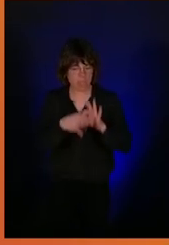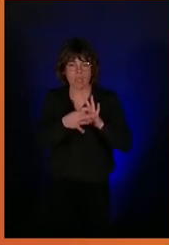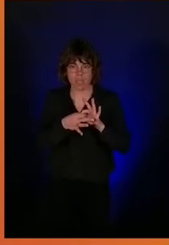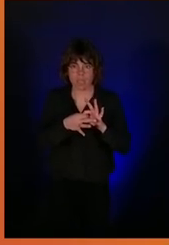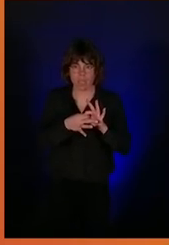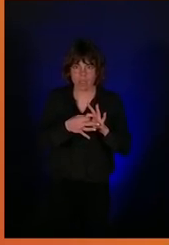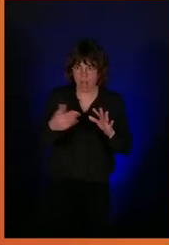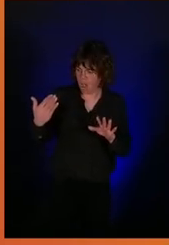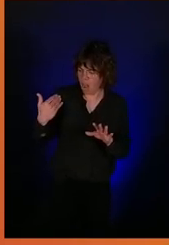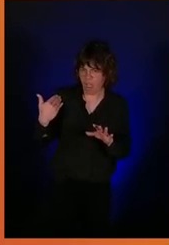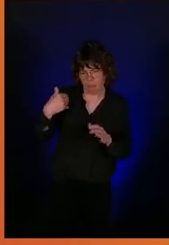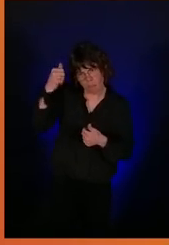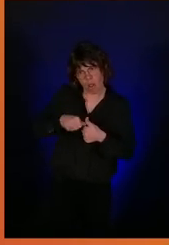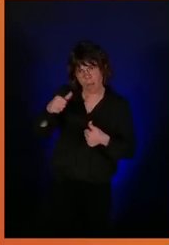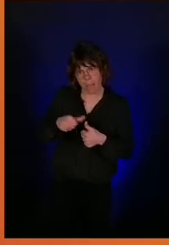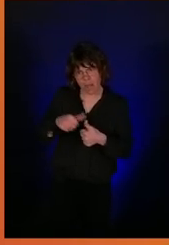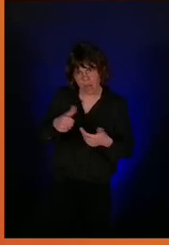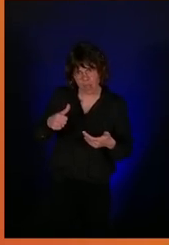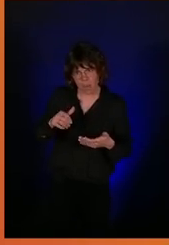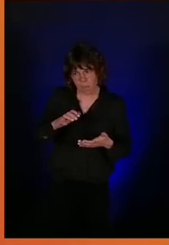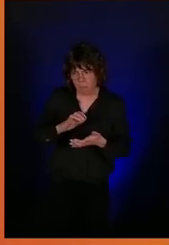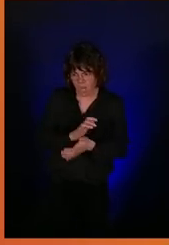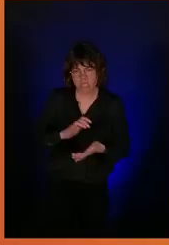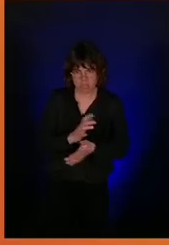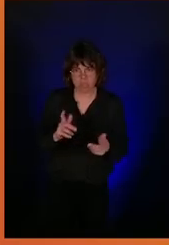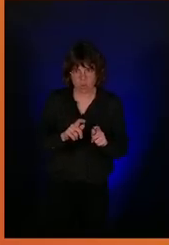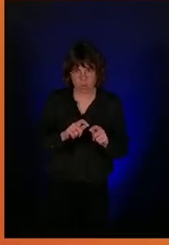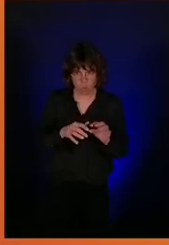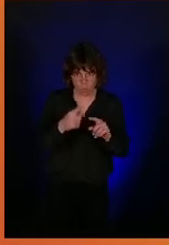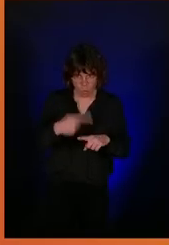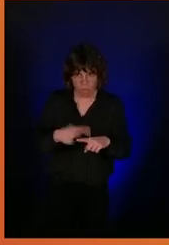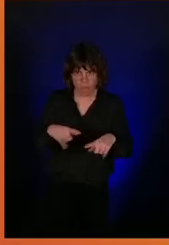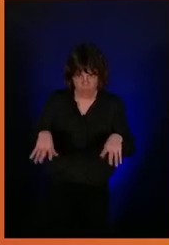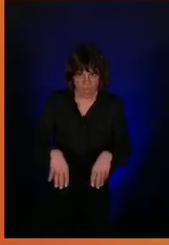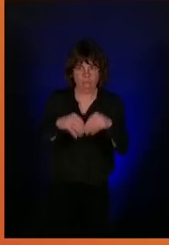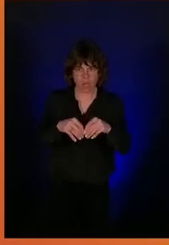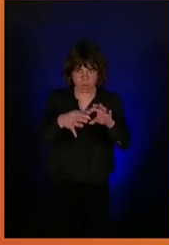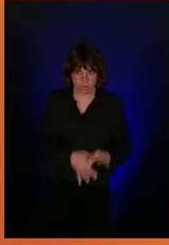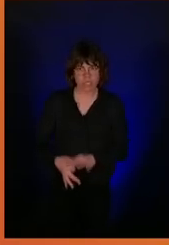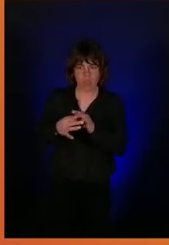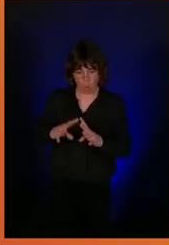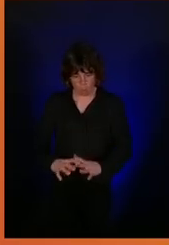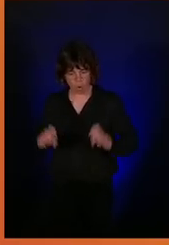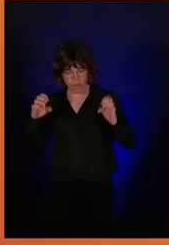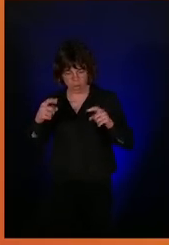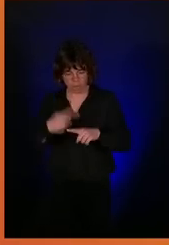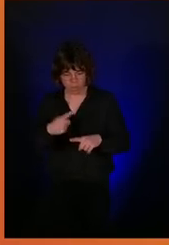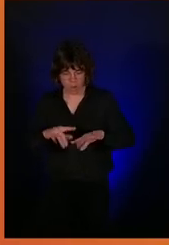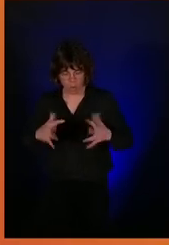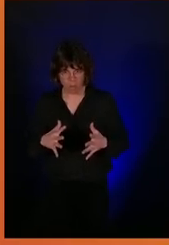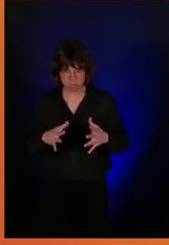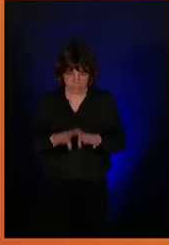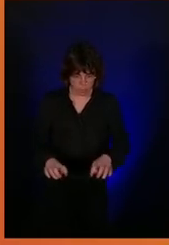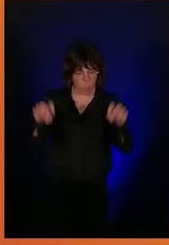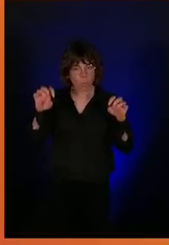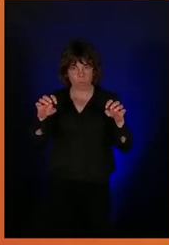pas si lointain, où la presse confédérale s'ouvrait aux contributions en amont du Congrès confédéral sous la forme d'une tribune.